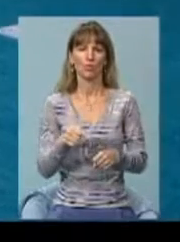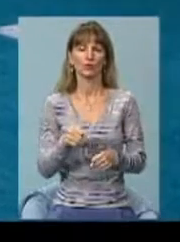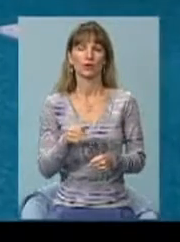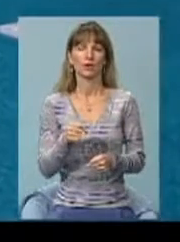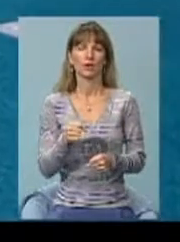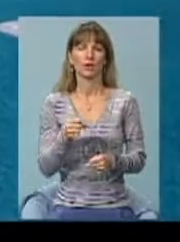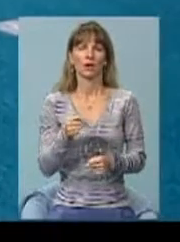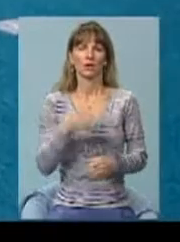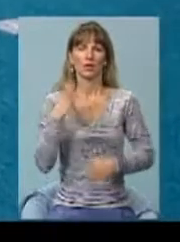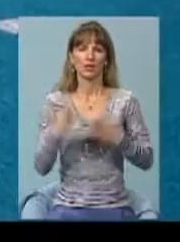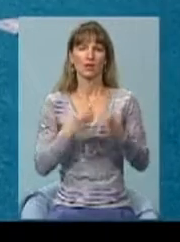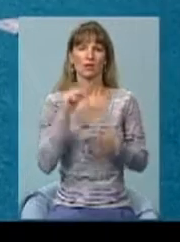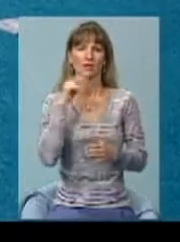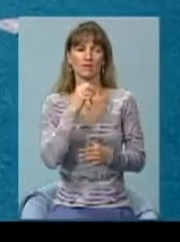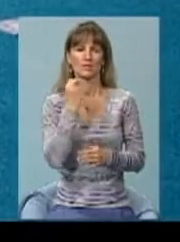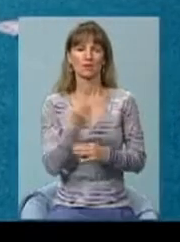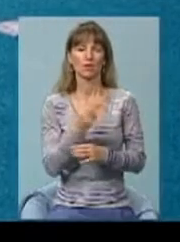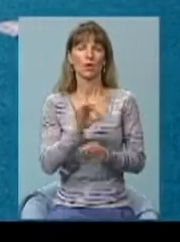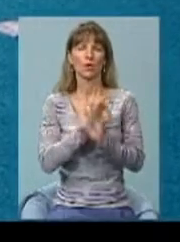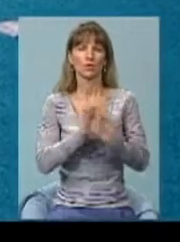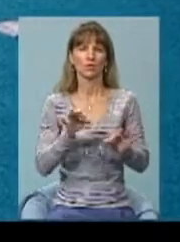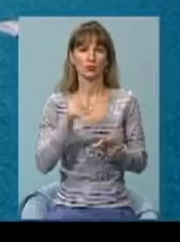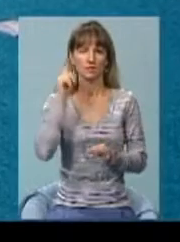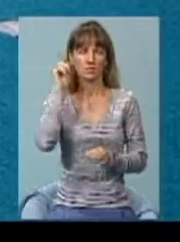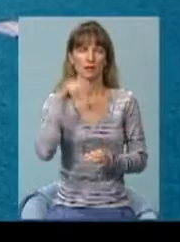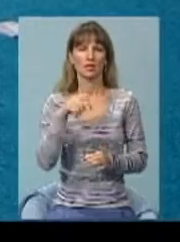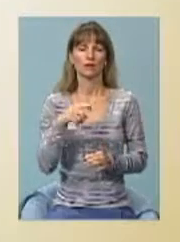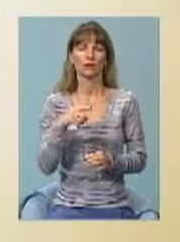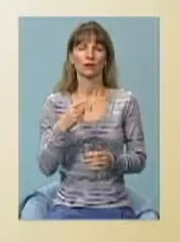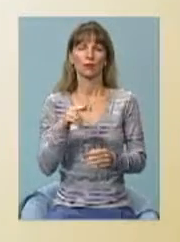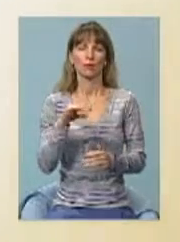зміями, які цілком володіють своєю смертоносною зброєю.